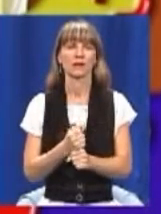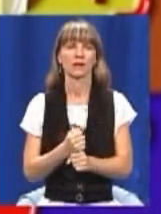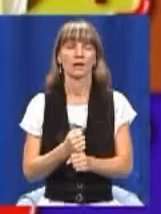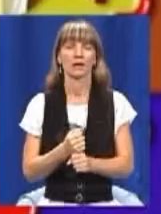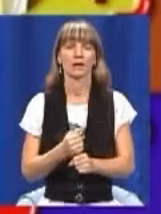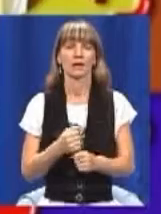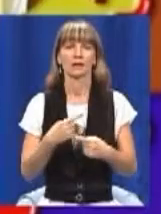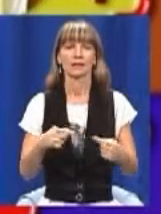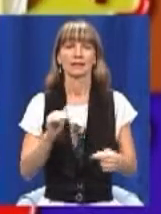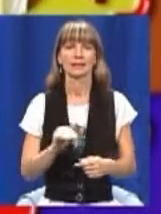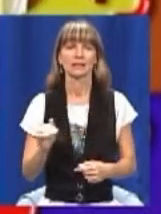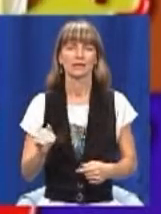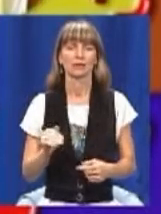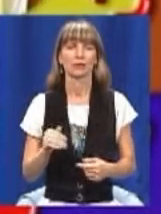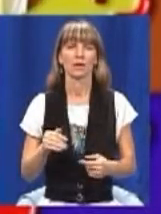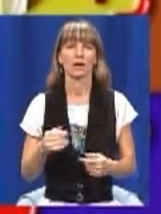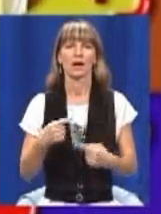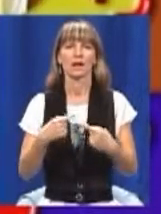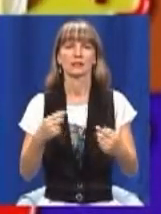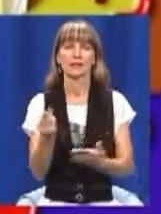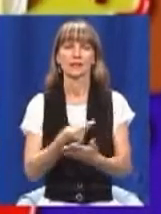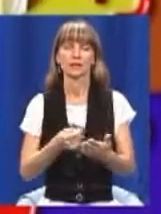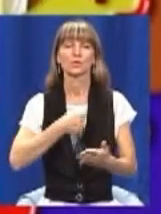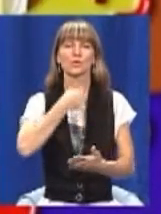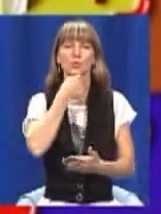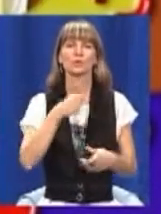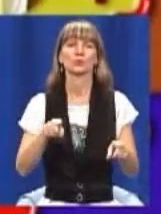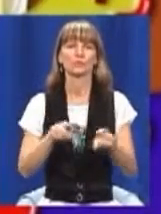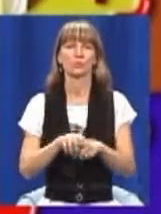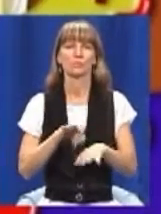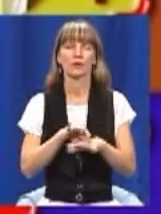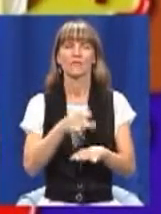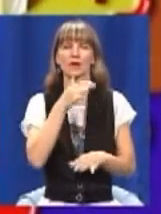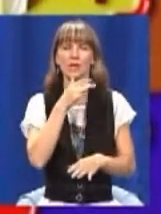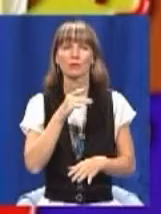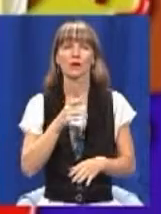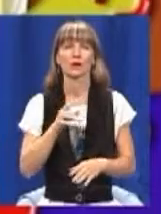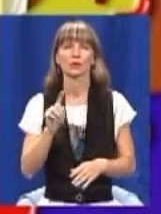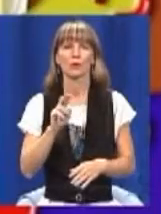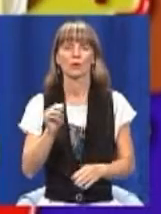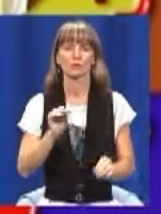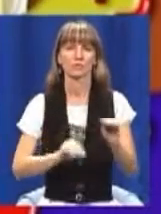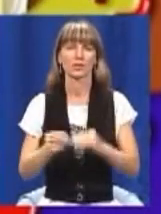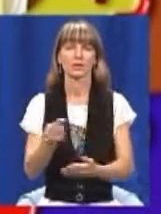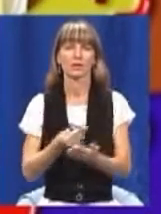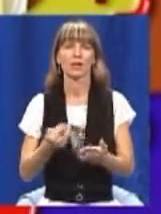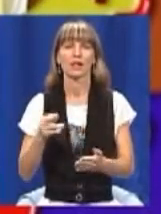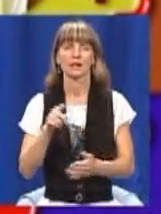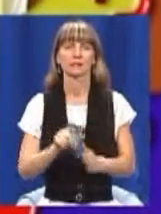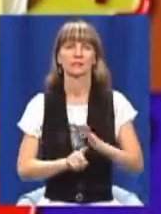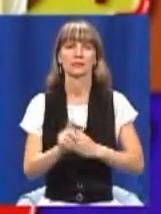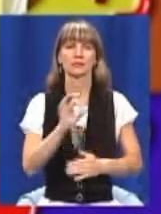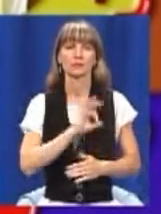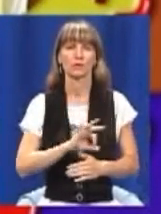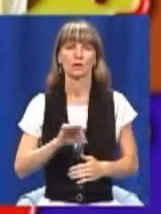з найрізноманітнішими картинками. Дорослі теж проводили час за складанням малюнків. І для них почали випускати